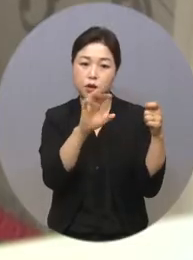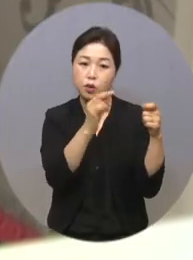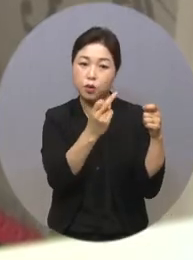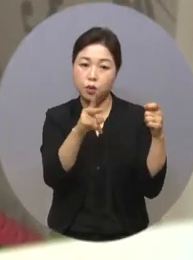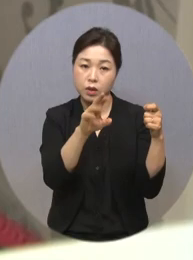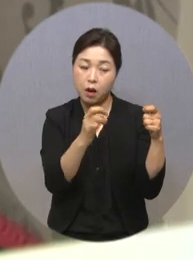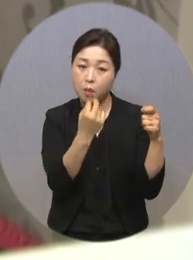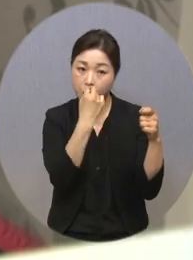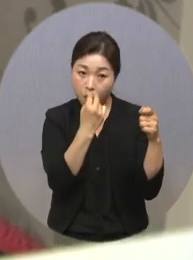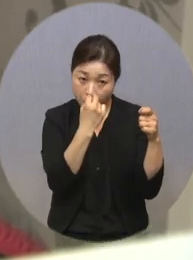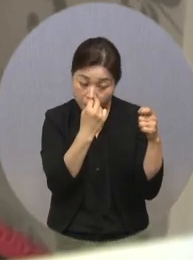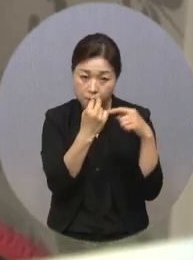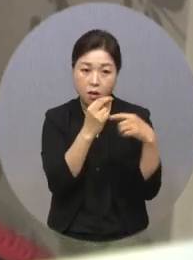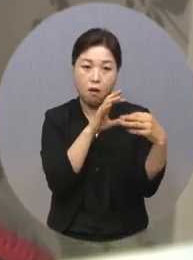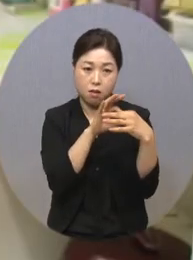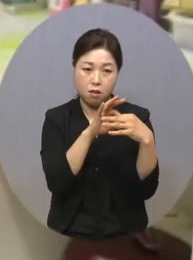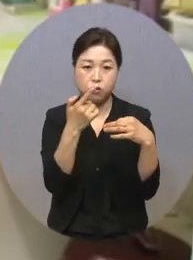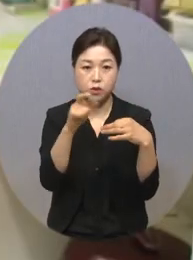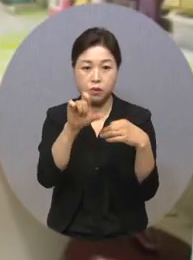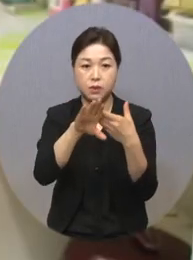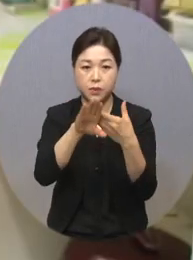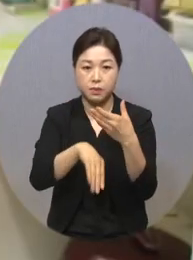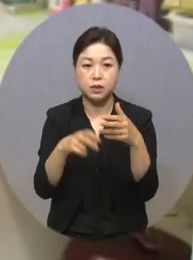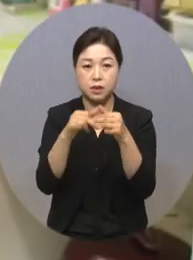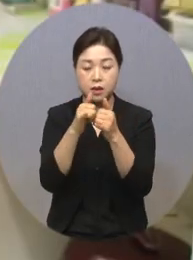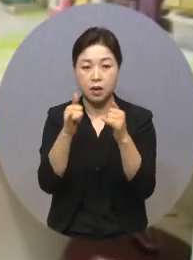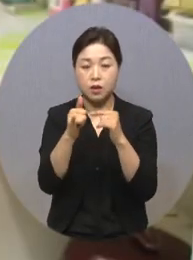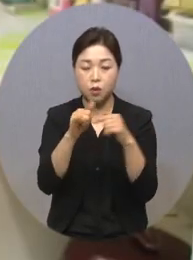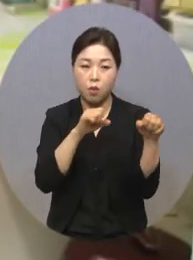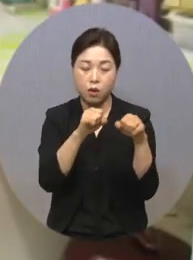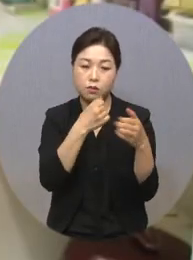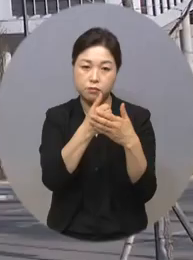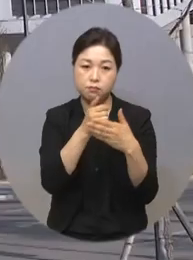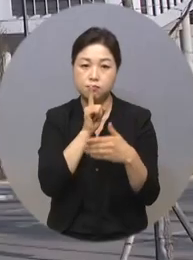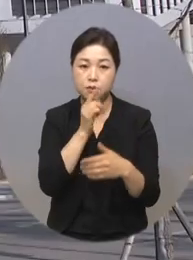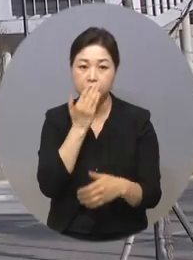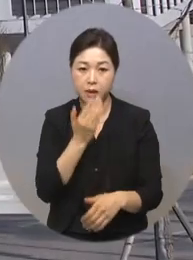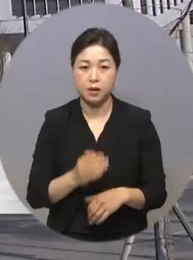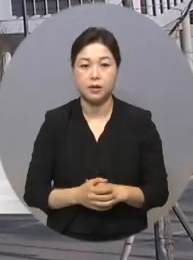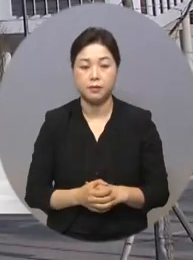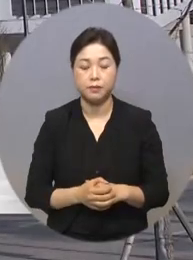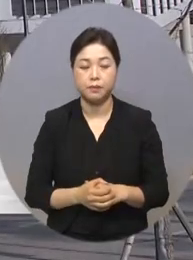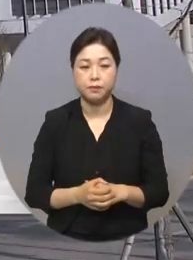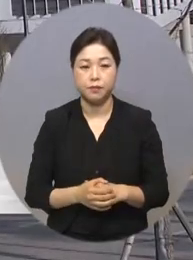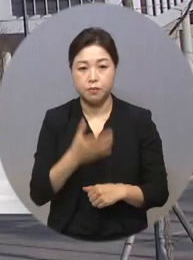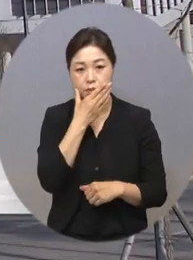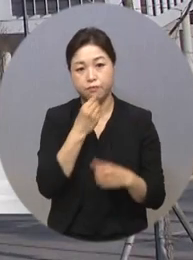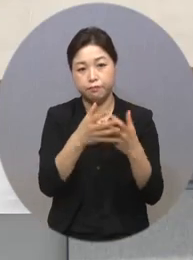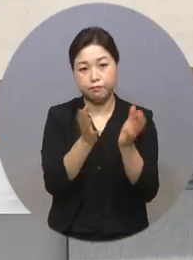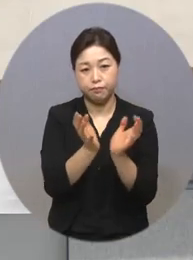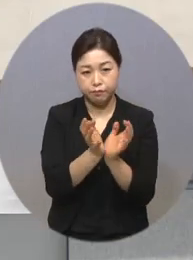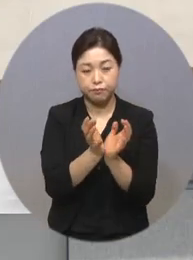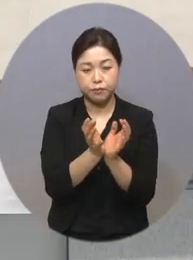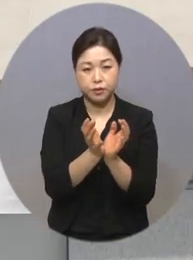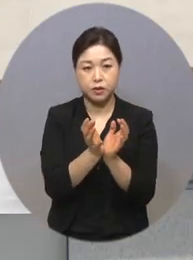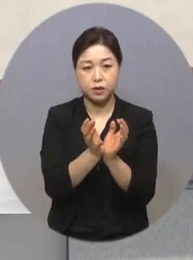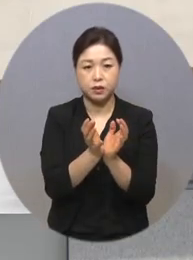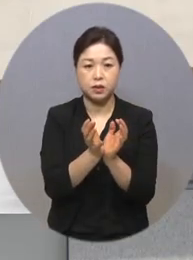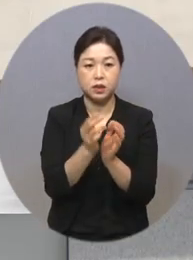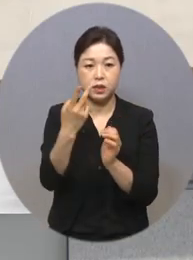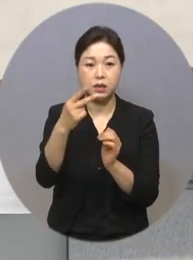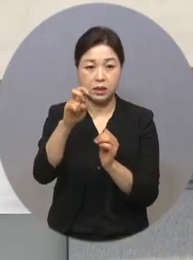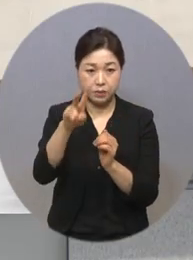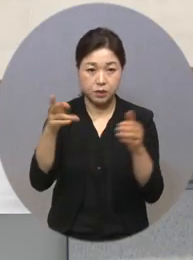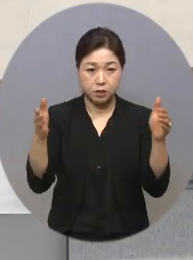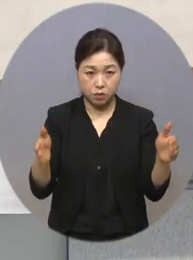65세 미만 장애인도 활동지원 서비스를 신청할 수 있게 됩니다. 이를 위해 복지부는 연내 관련 시스템과